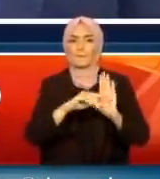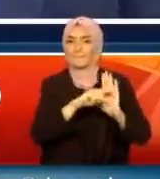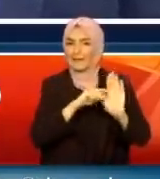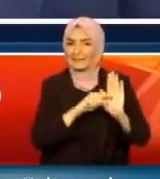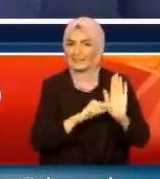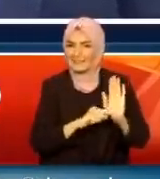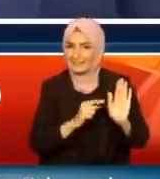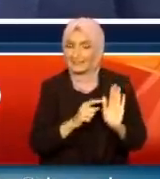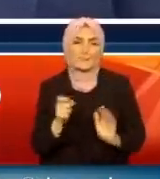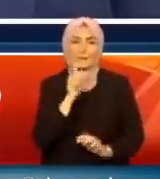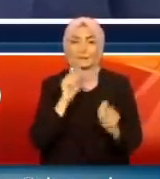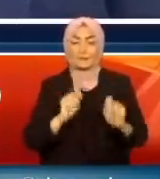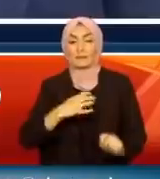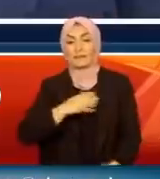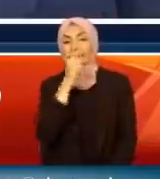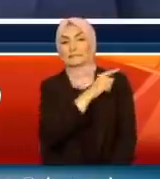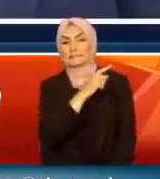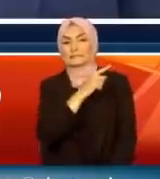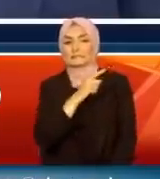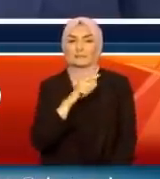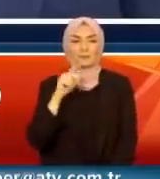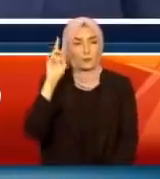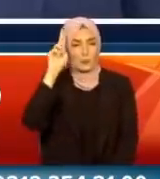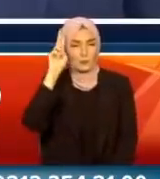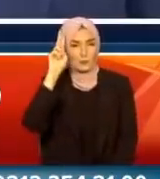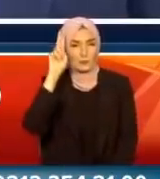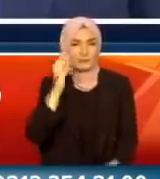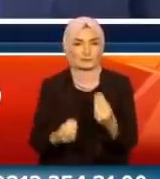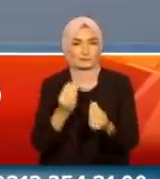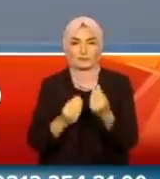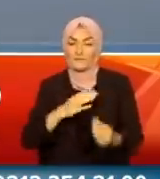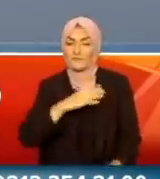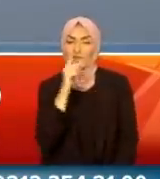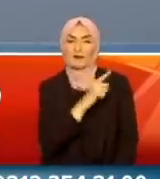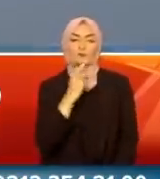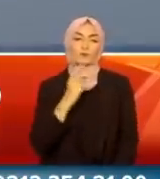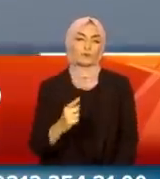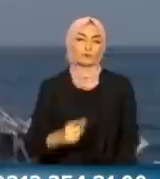tarzında son derece kurnazca çıkışları var. Minareyi çalmış, bir kılıf üretmeye çalışıyor.